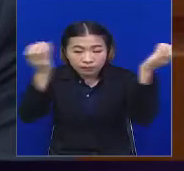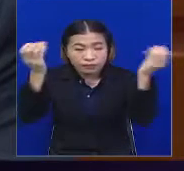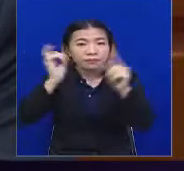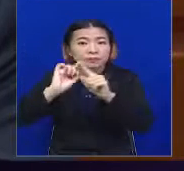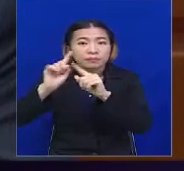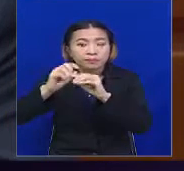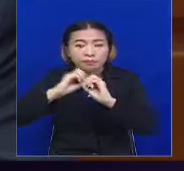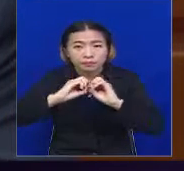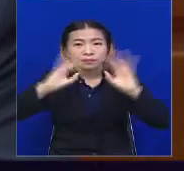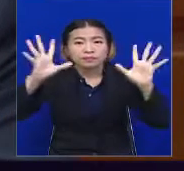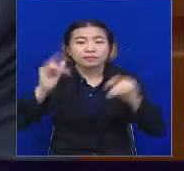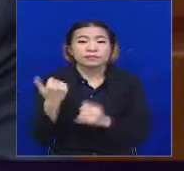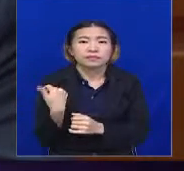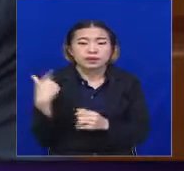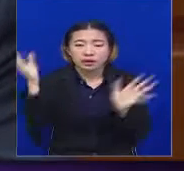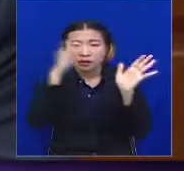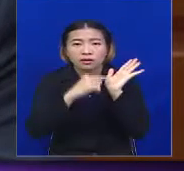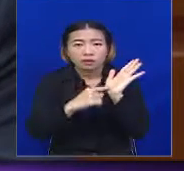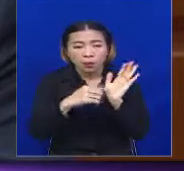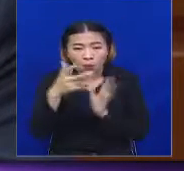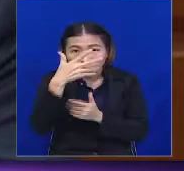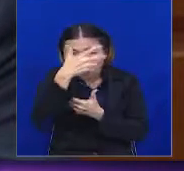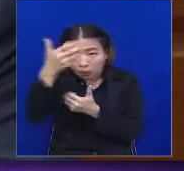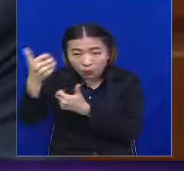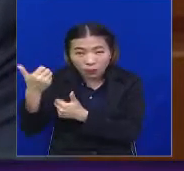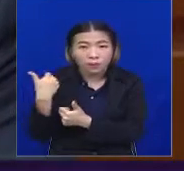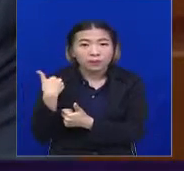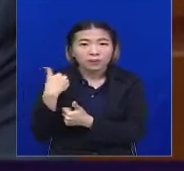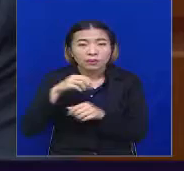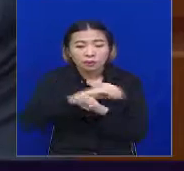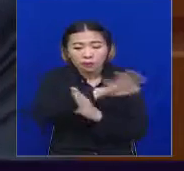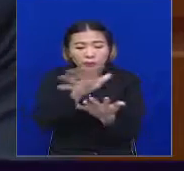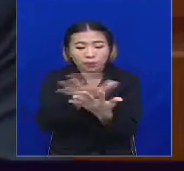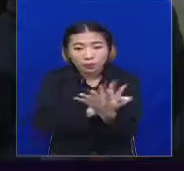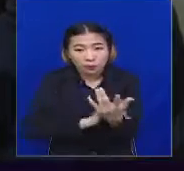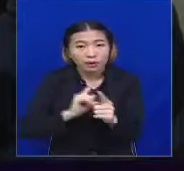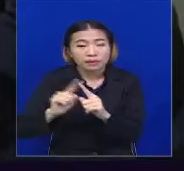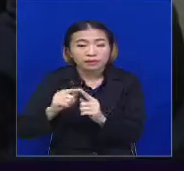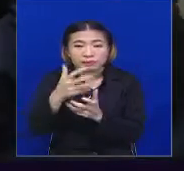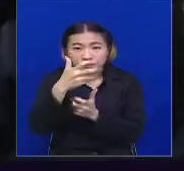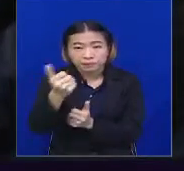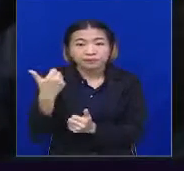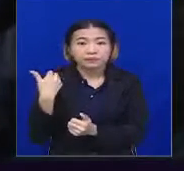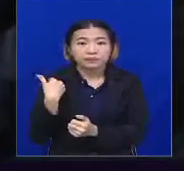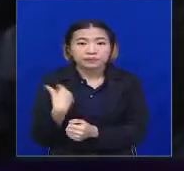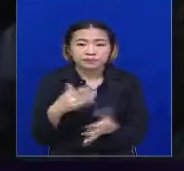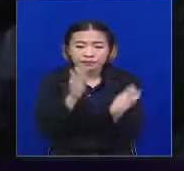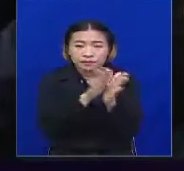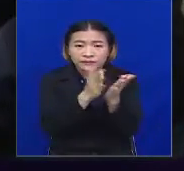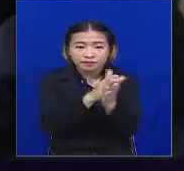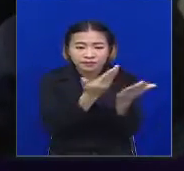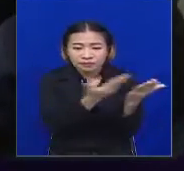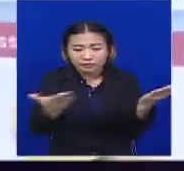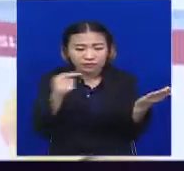องรัฐธรรมนูญนี่ก็เป็นโมเดลที่น่าสนใจที่เกิดความตื่นตัวในของภาคเอกชนขึ้น เอกสารประกอบความเข้าใ